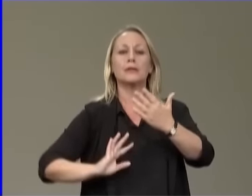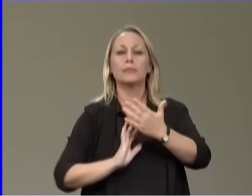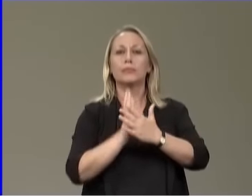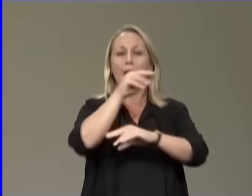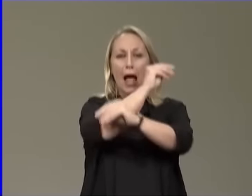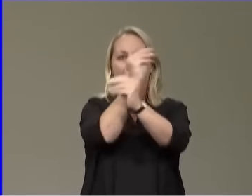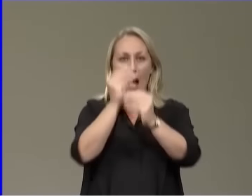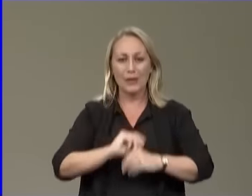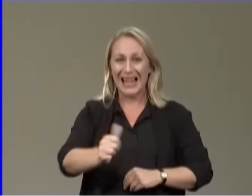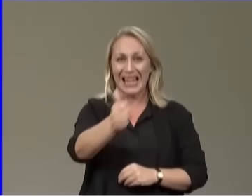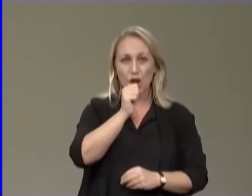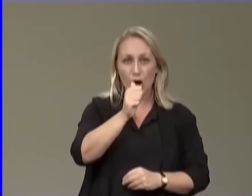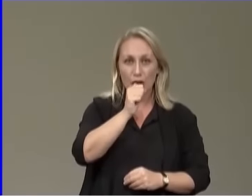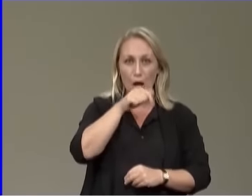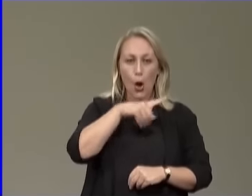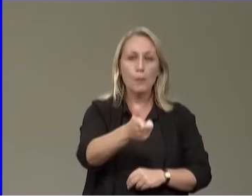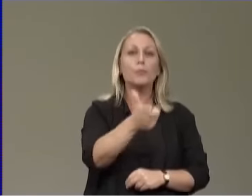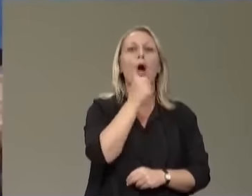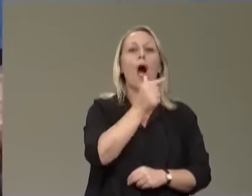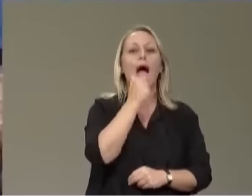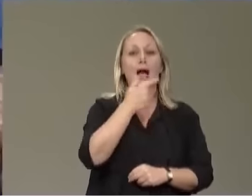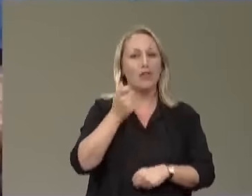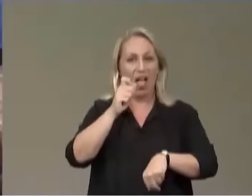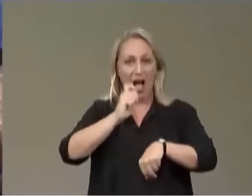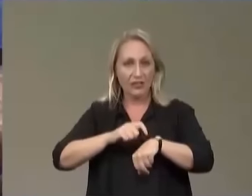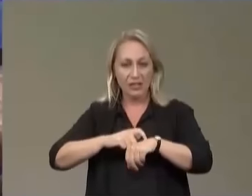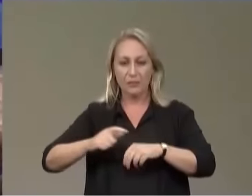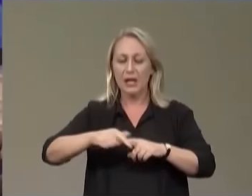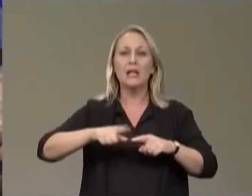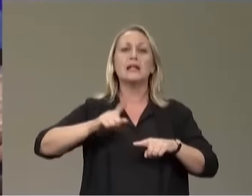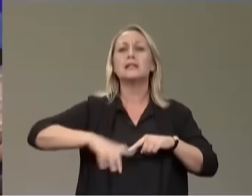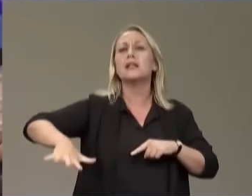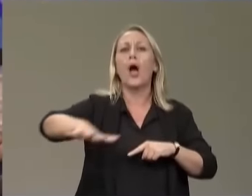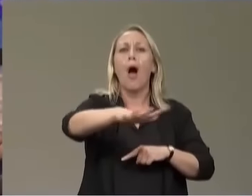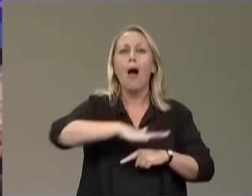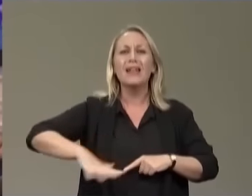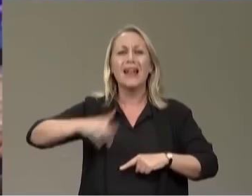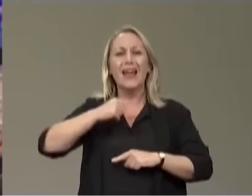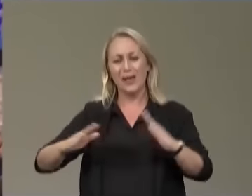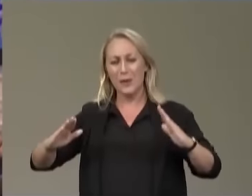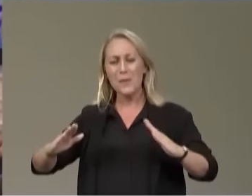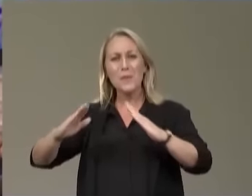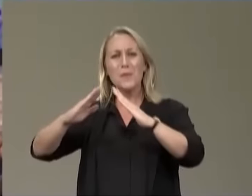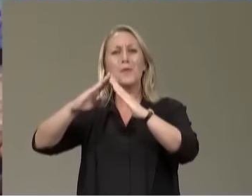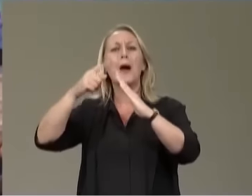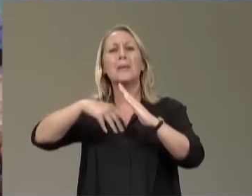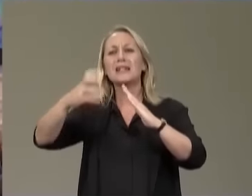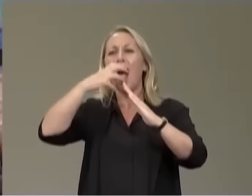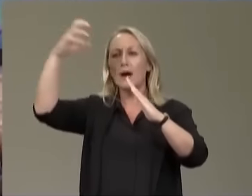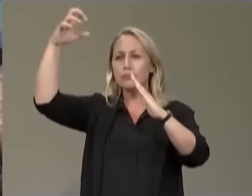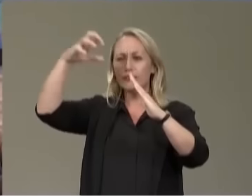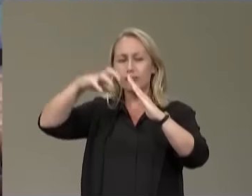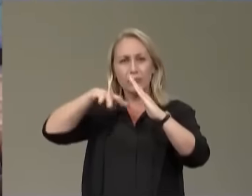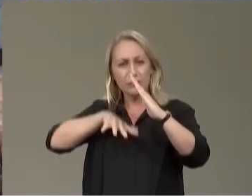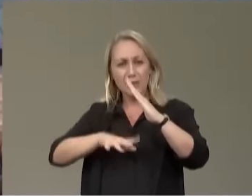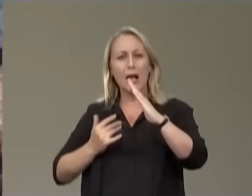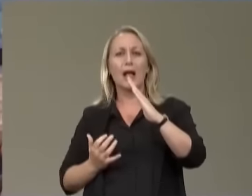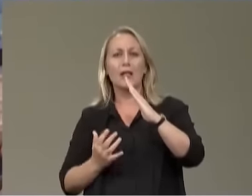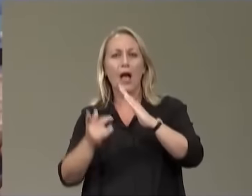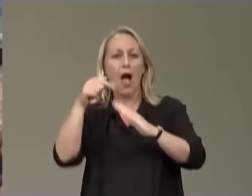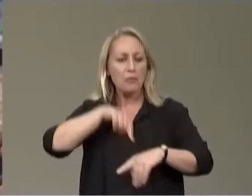ανάγκες άρδευσης. Έχουμε πολύ λίγα θερμοκήπια στη χώρα μας σε σχέση με άλλες ευρωπαϊκές χώρες. Αν δείτε όμως τους αριθμούς σχετικά